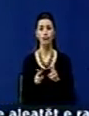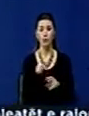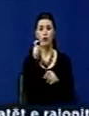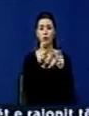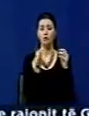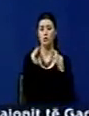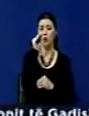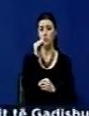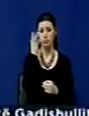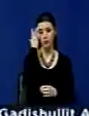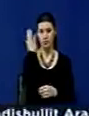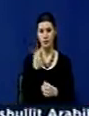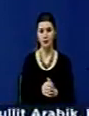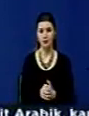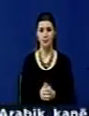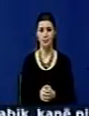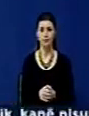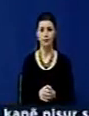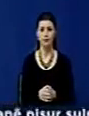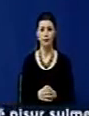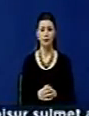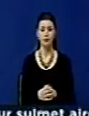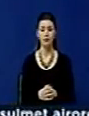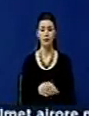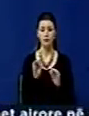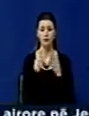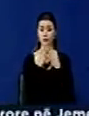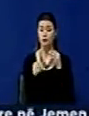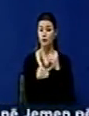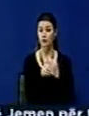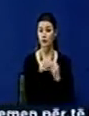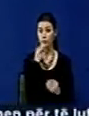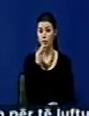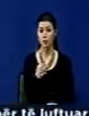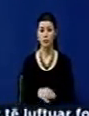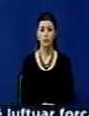përfituesve atyre që e meritojnë. Faleminderit. Faleminderit. Pyetje shtesë.